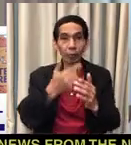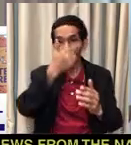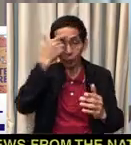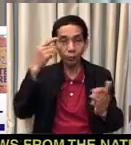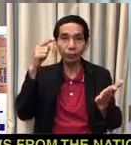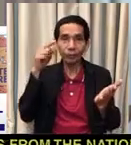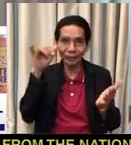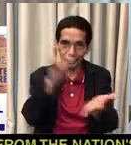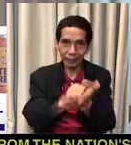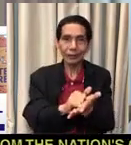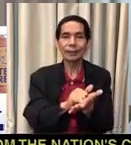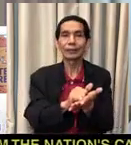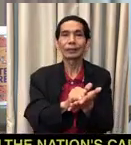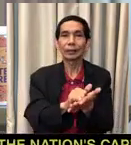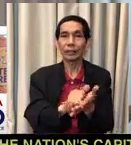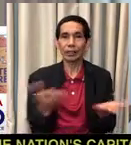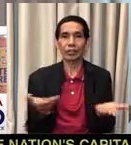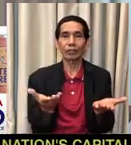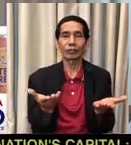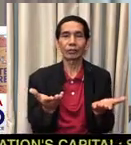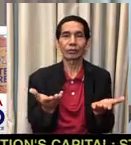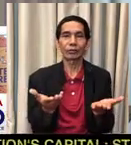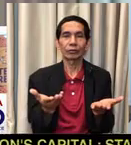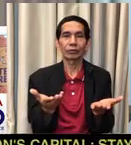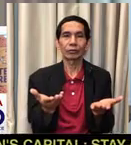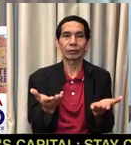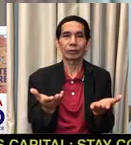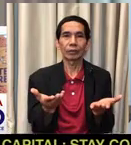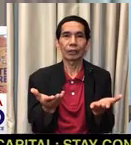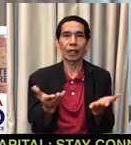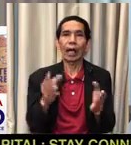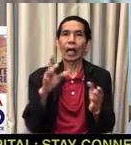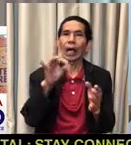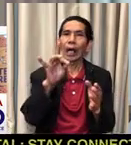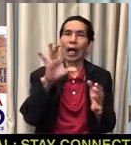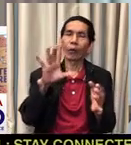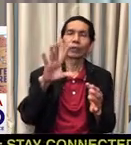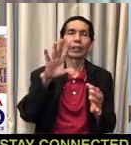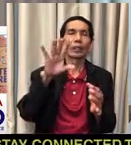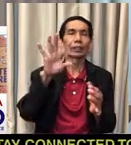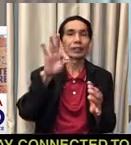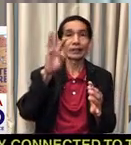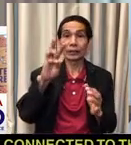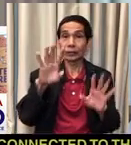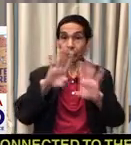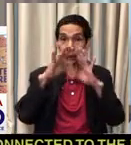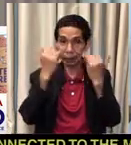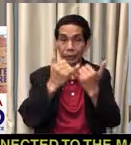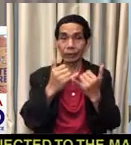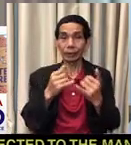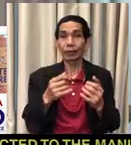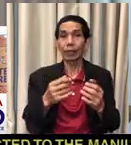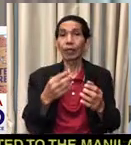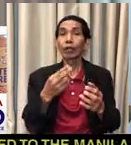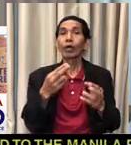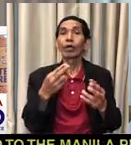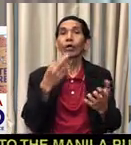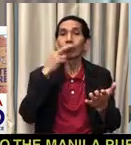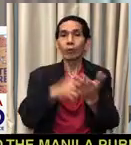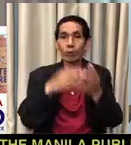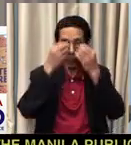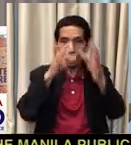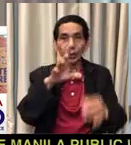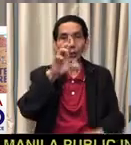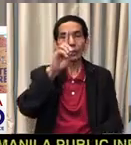dyan, dito po, out of 896 barangay, ito po ha, reported na po ito